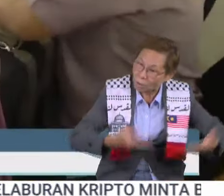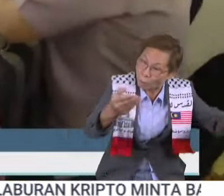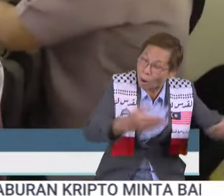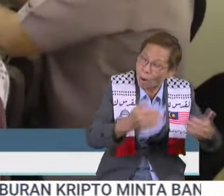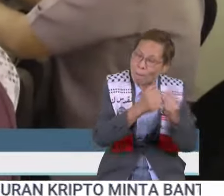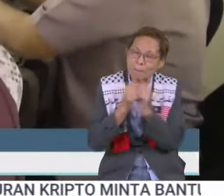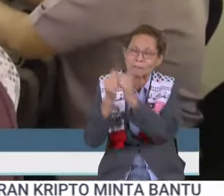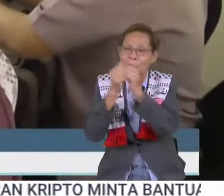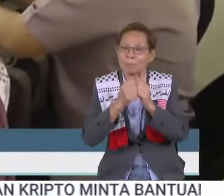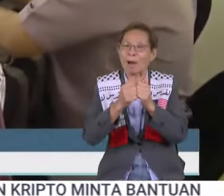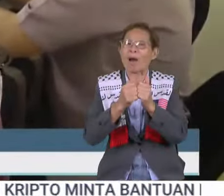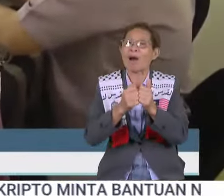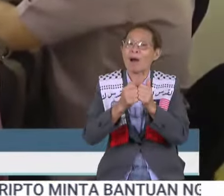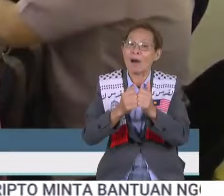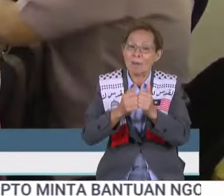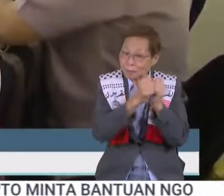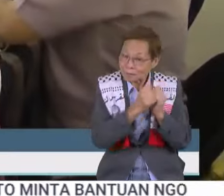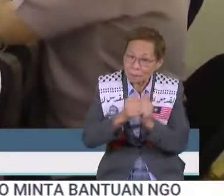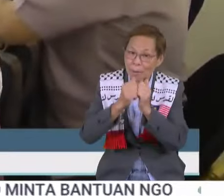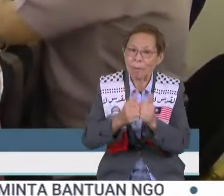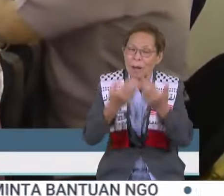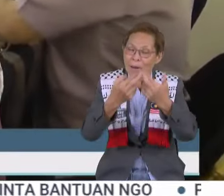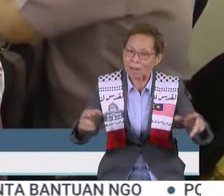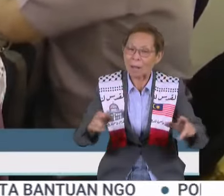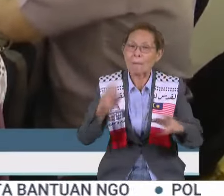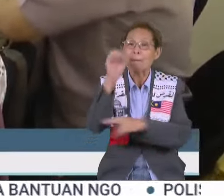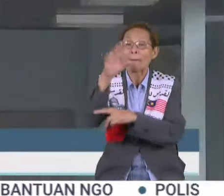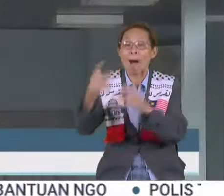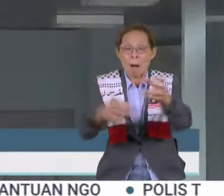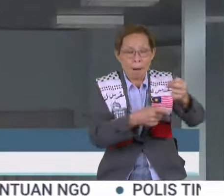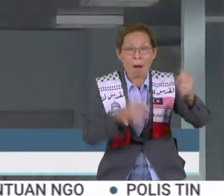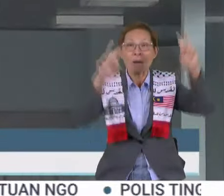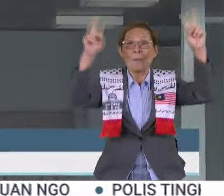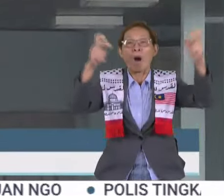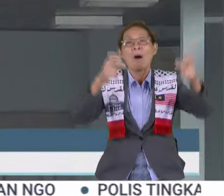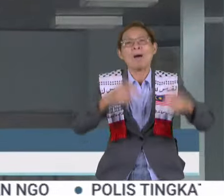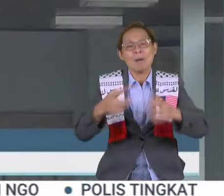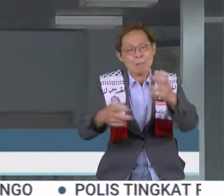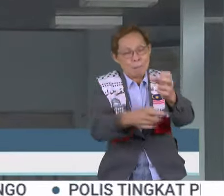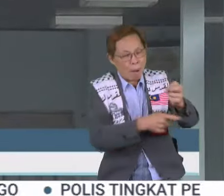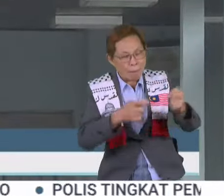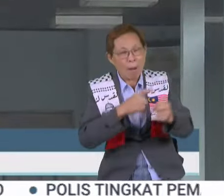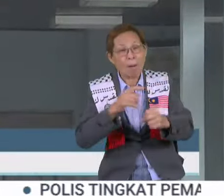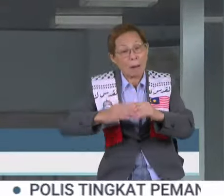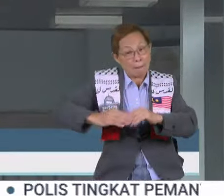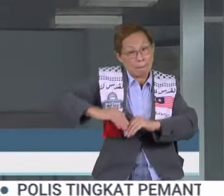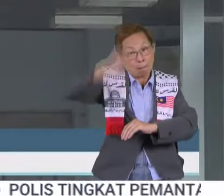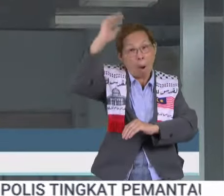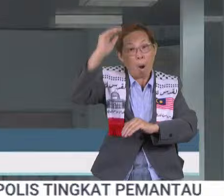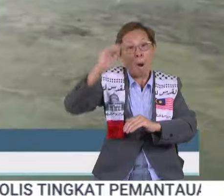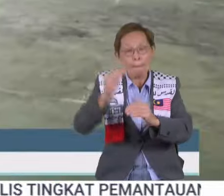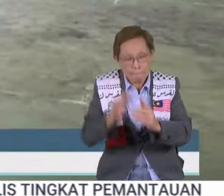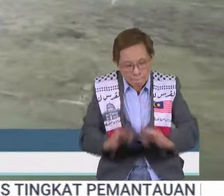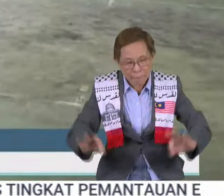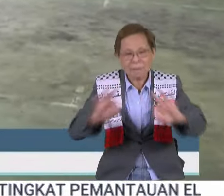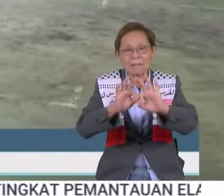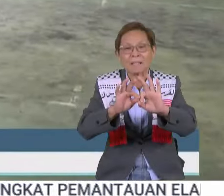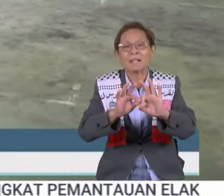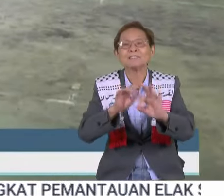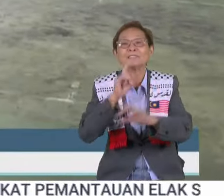memeriahkan pelancaran Pesta Keamatan tahun ini yang bertemakan Keamatan Melangkaui Keterjaminan Makanan. Sementara itu,